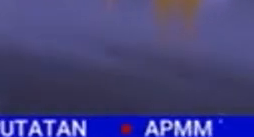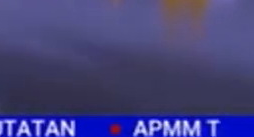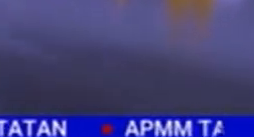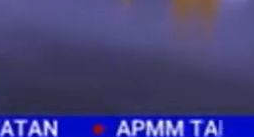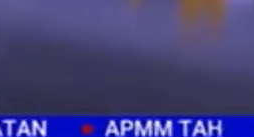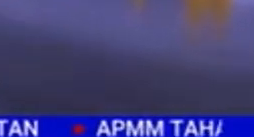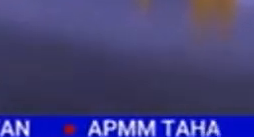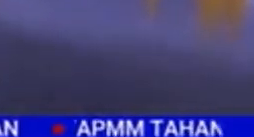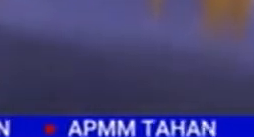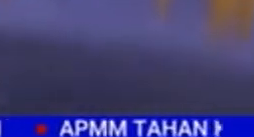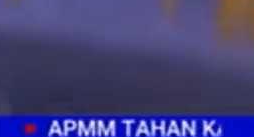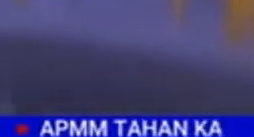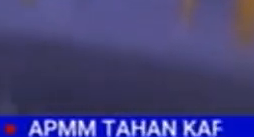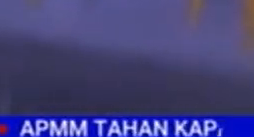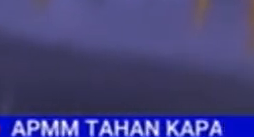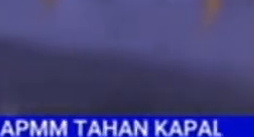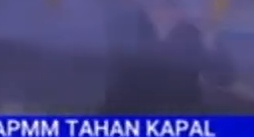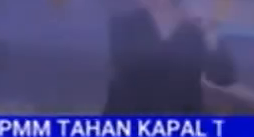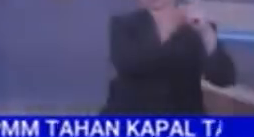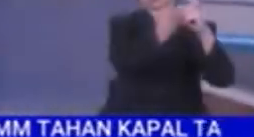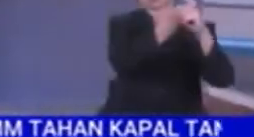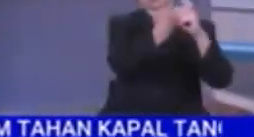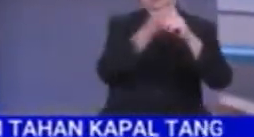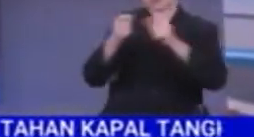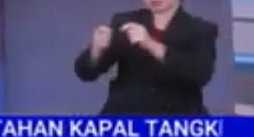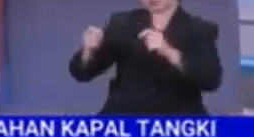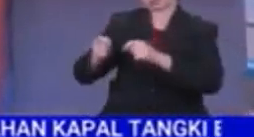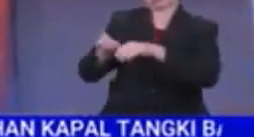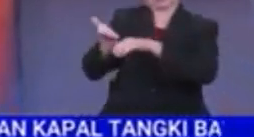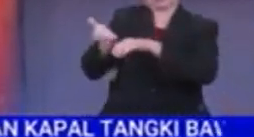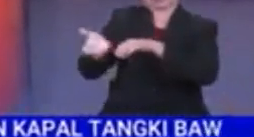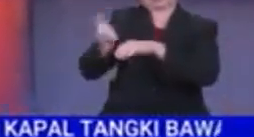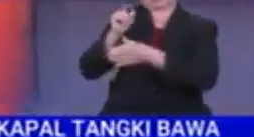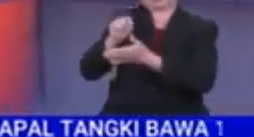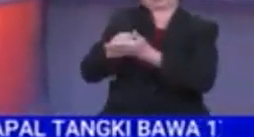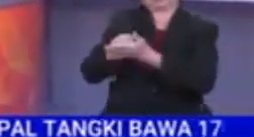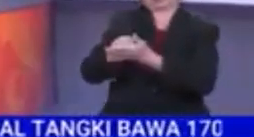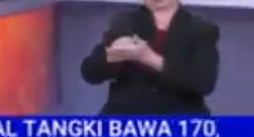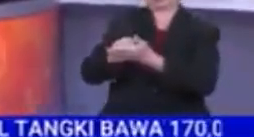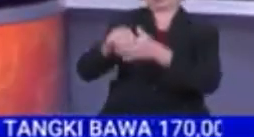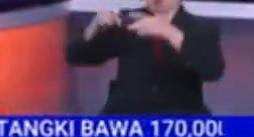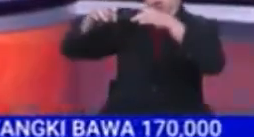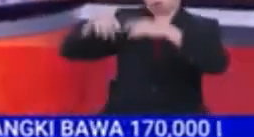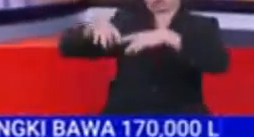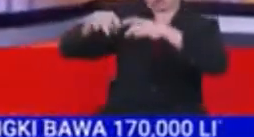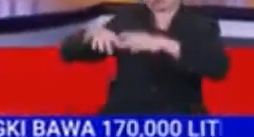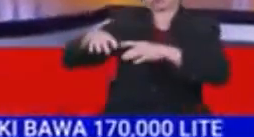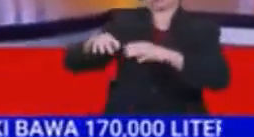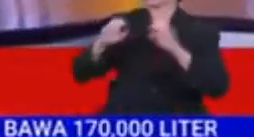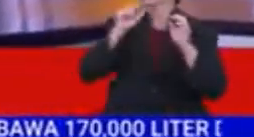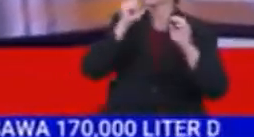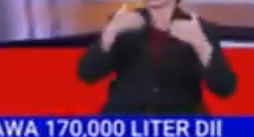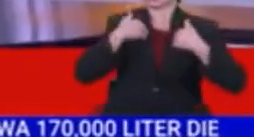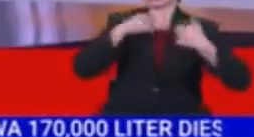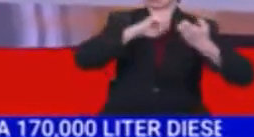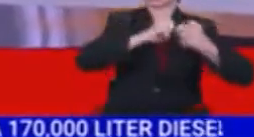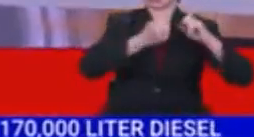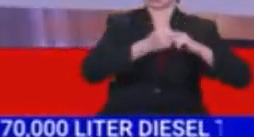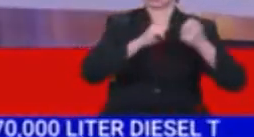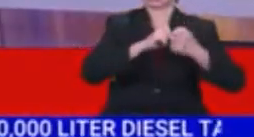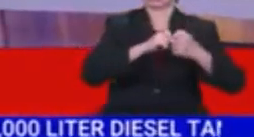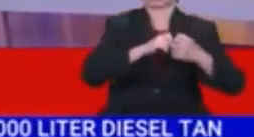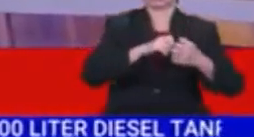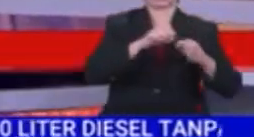isu pun gantungan kelulusan Ochi sembelihan some schools International botol saya tidak akan menjejaskan ini